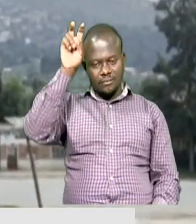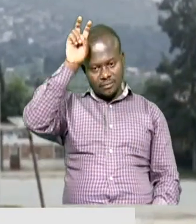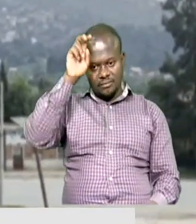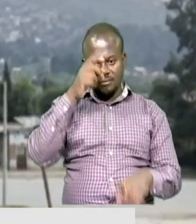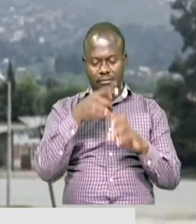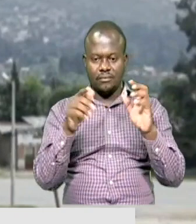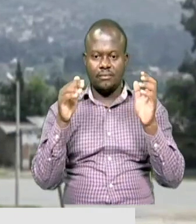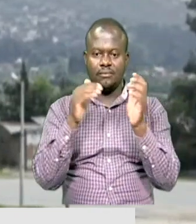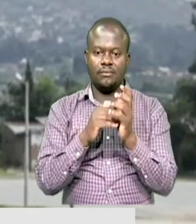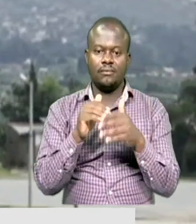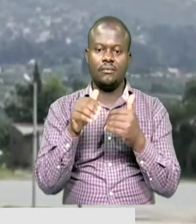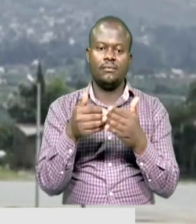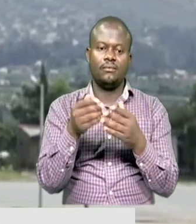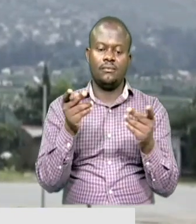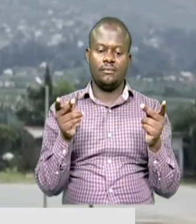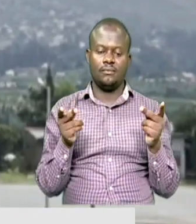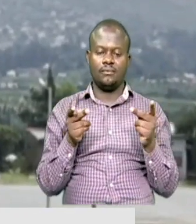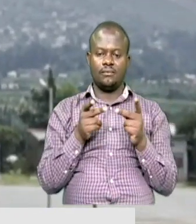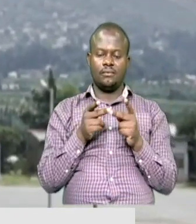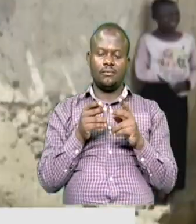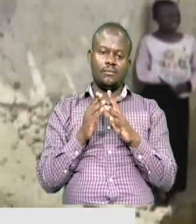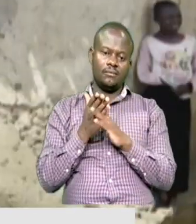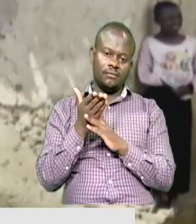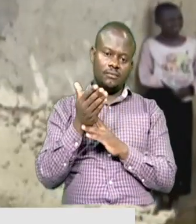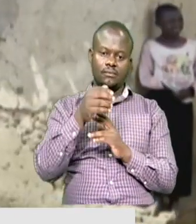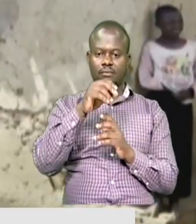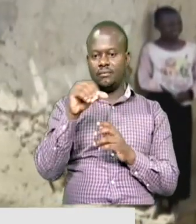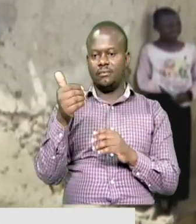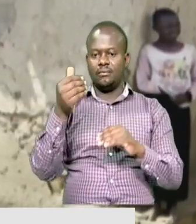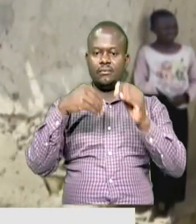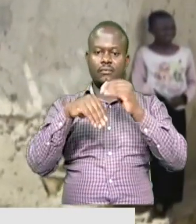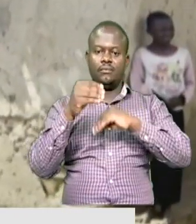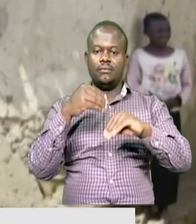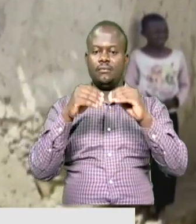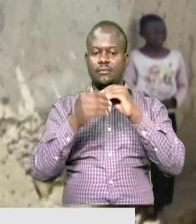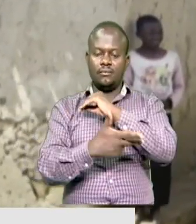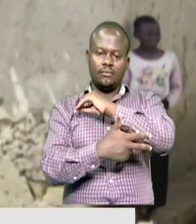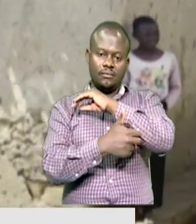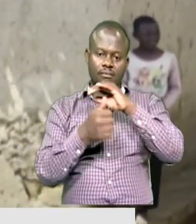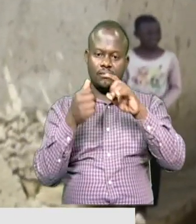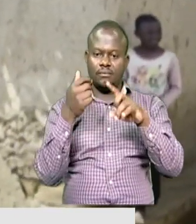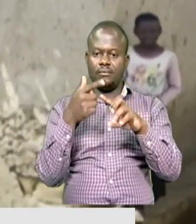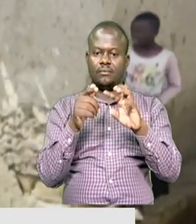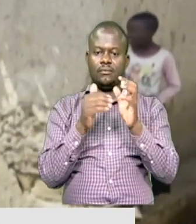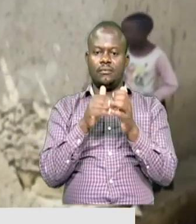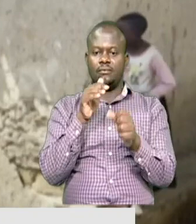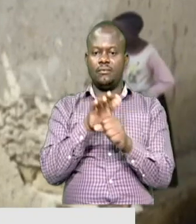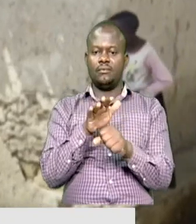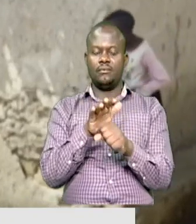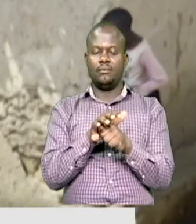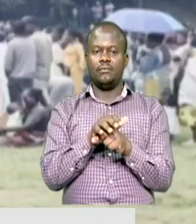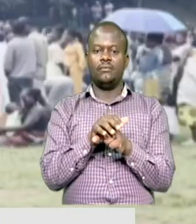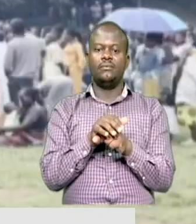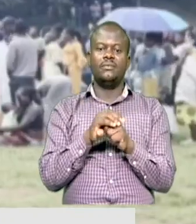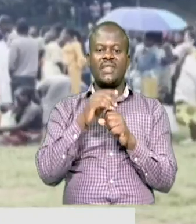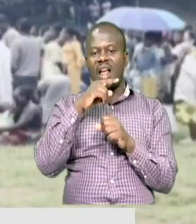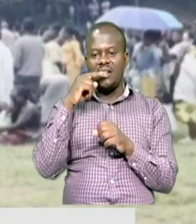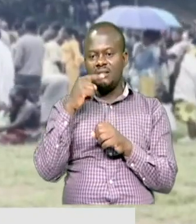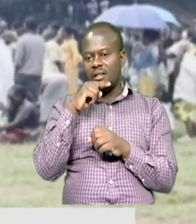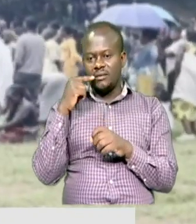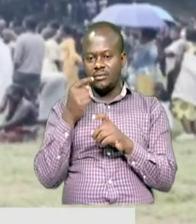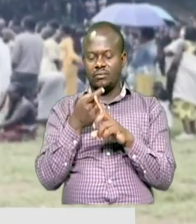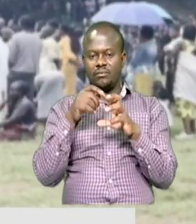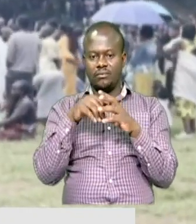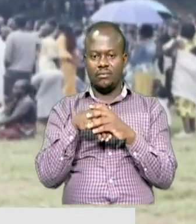Ariko nanone akaba ariho hanyuzwa ibindi bicuruzwa biba byibwe cyane cyane nk'inyama ziba zavuye